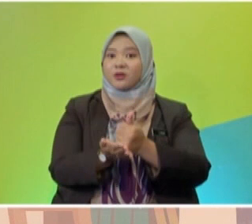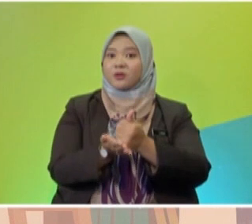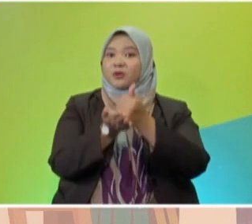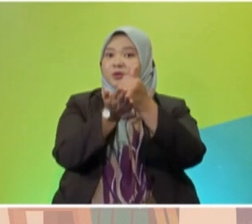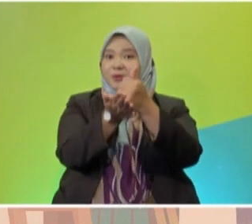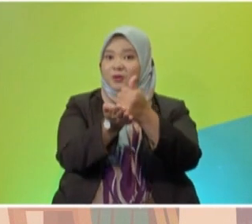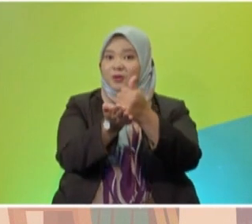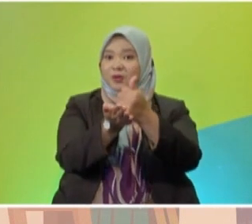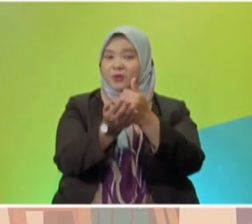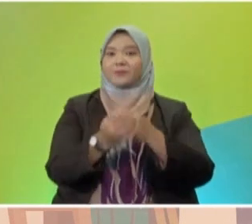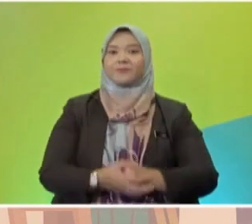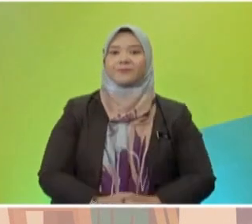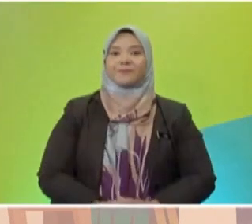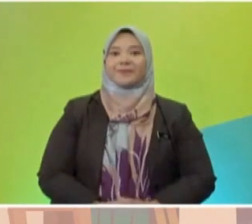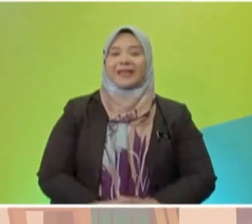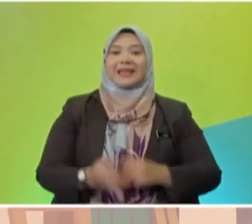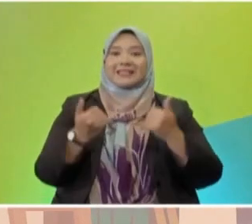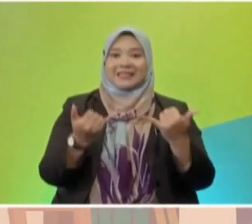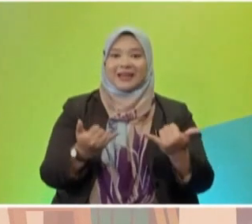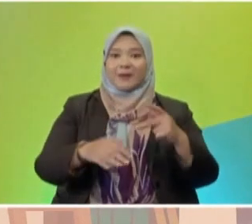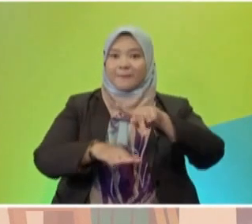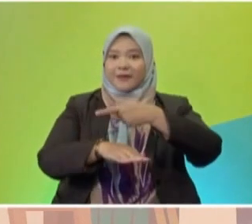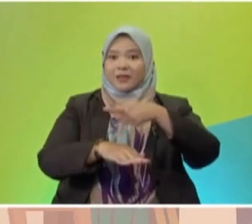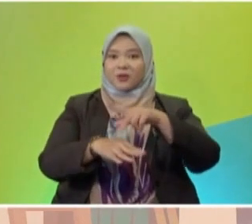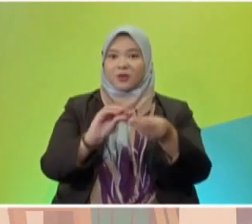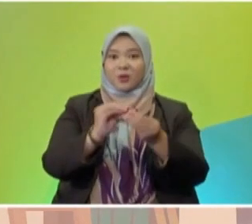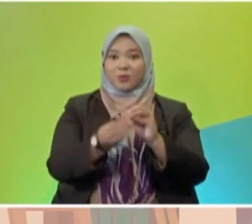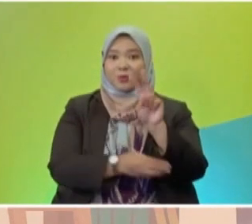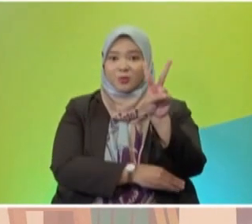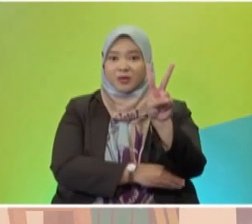Teruskan kumpulan merpati. Merpati, silakan.